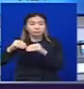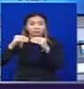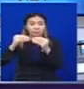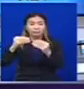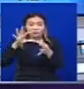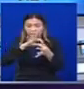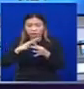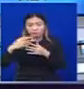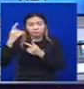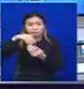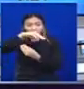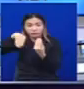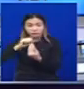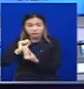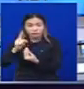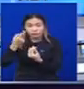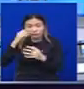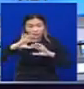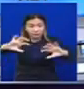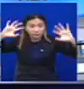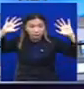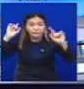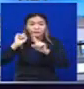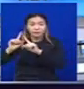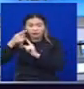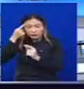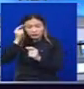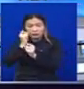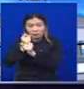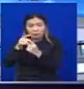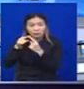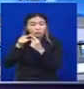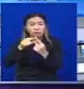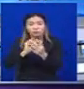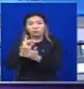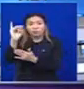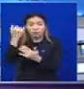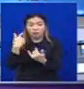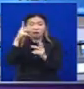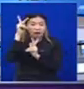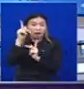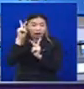รกิจและก็มั่นใจว่าภาครัฐได้ดำเนินการมาถูกทางแล้วติดตามทั้งหมดจากรายงานครับ